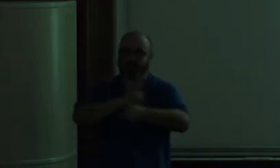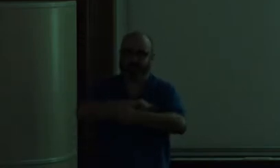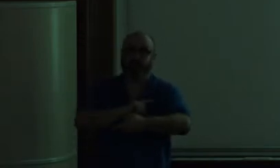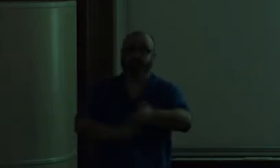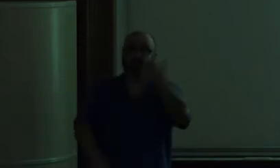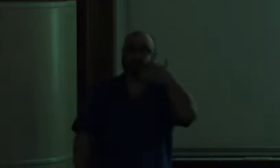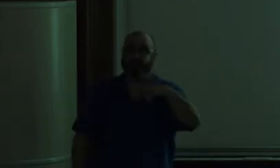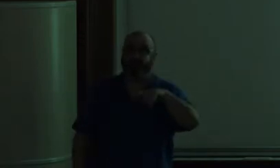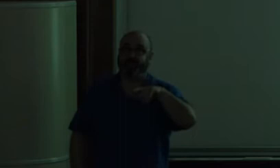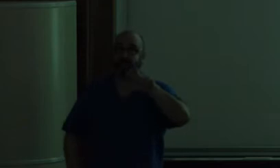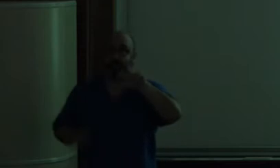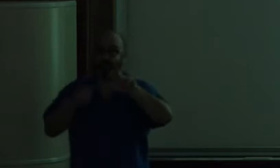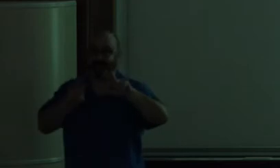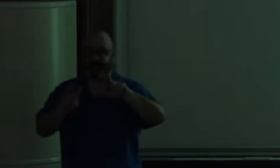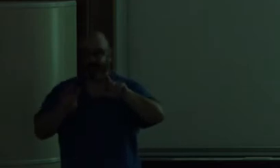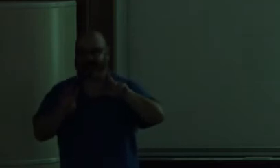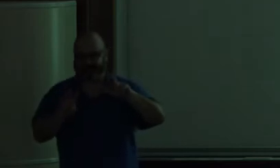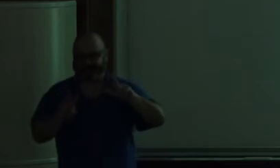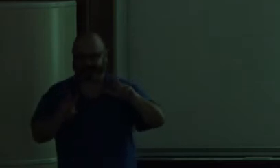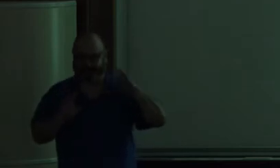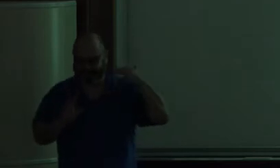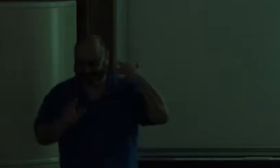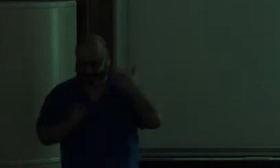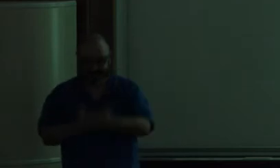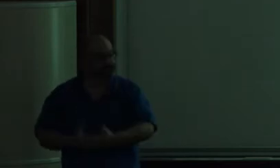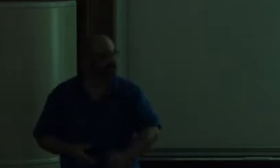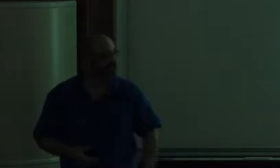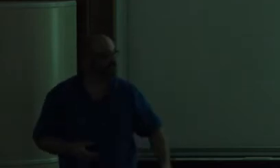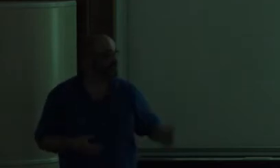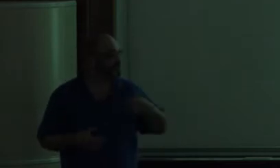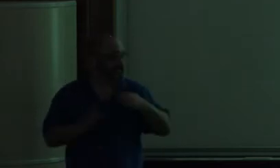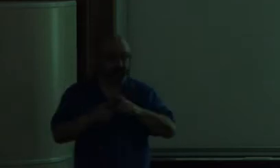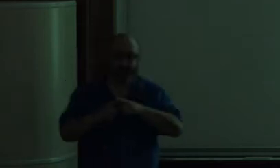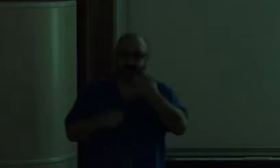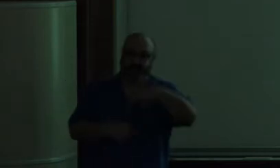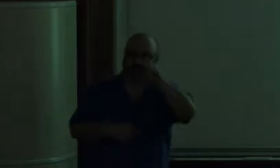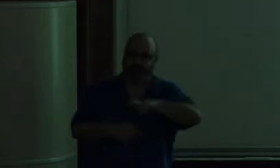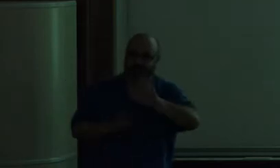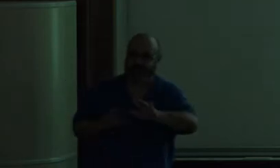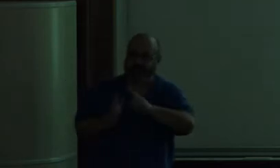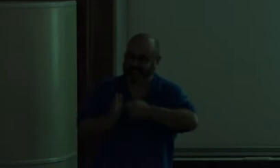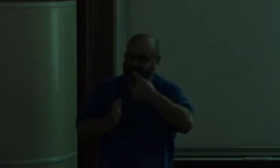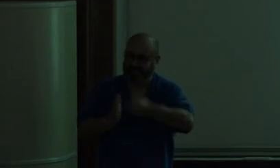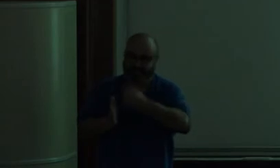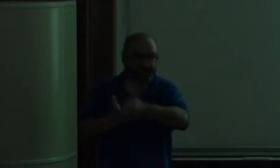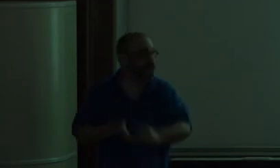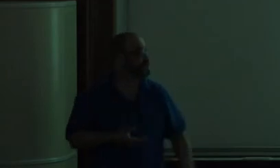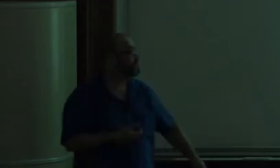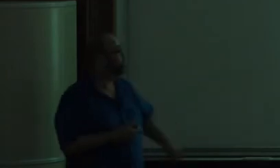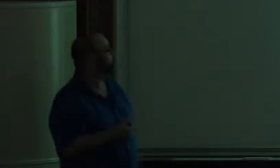Python 2.4, hein, ça fait mal. Bref, et je vais vous parler de la philosophie de l'itération.